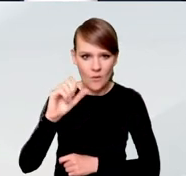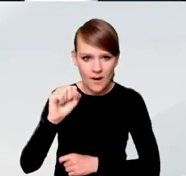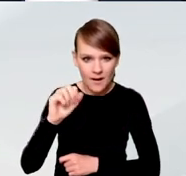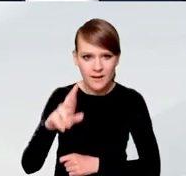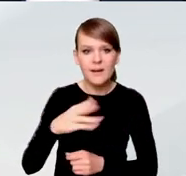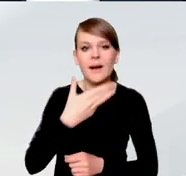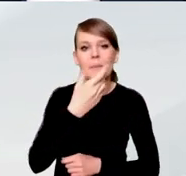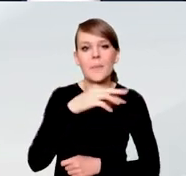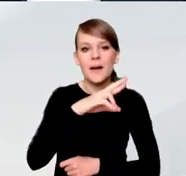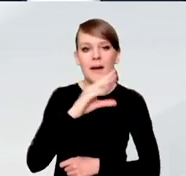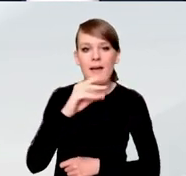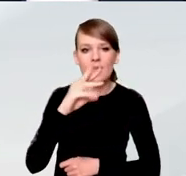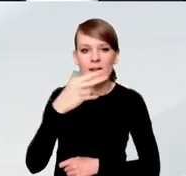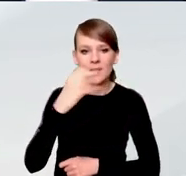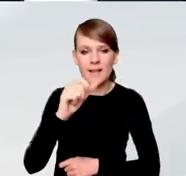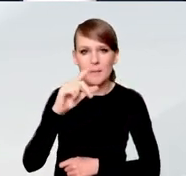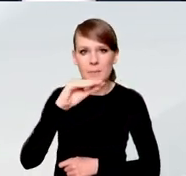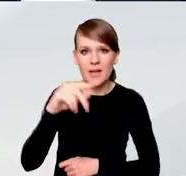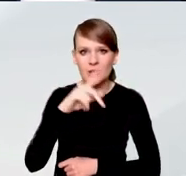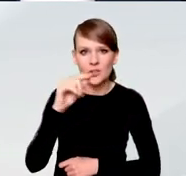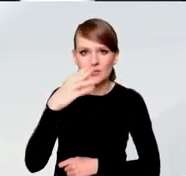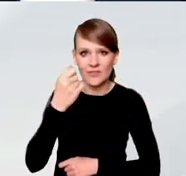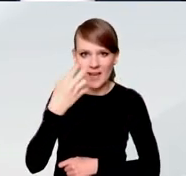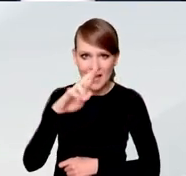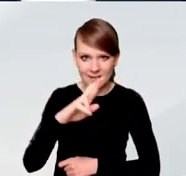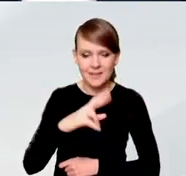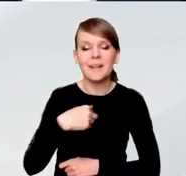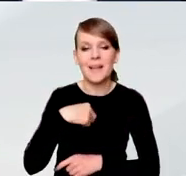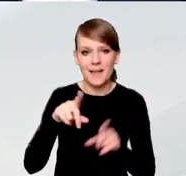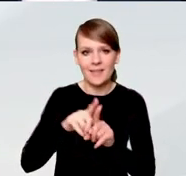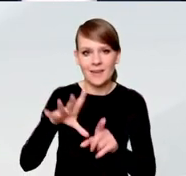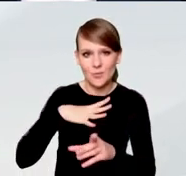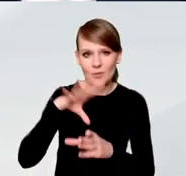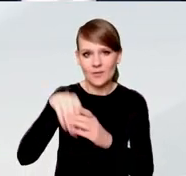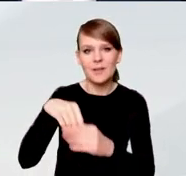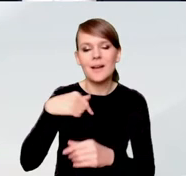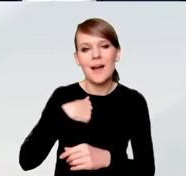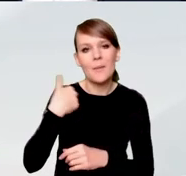Pędziwiat. Ja też realizowałam te badania, koordynowałam badania.